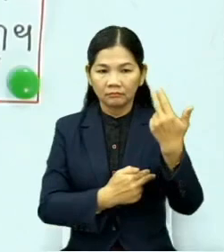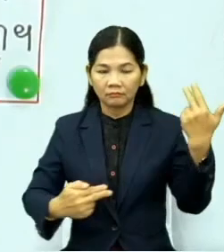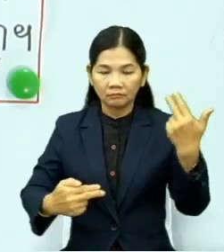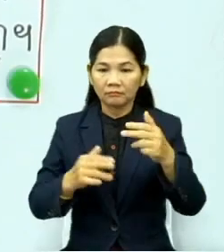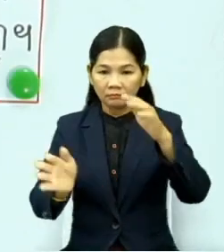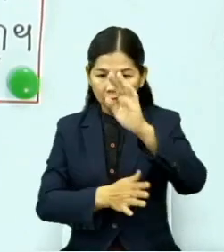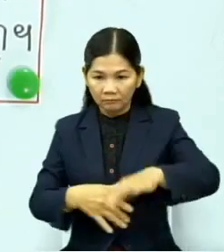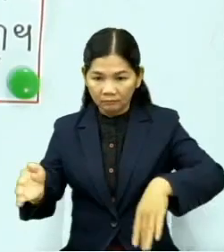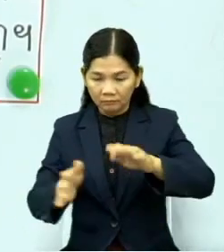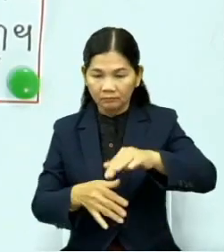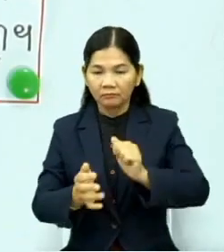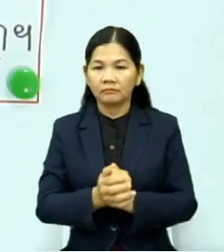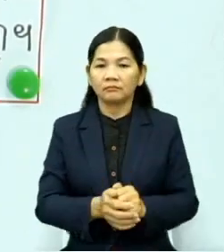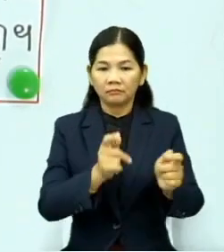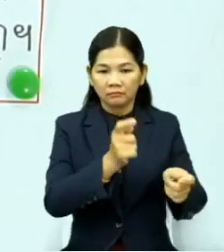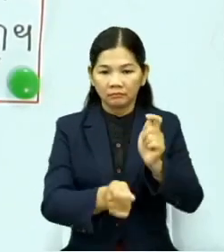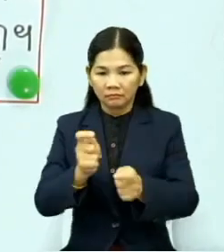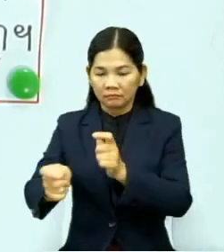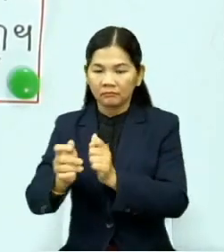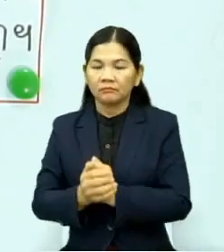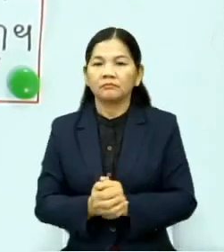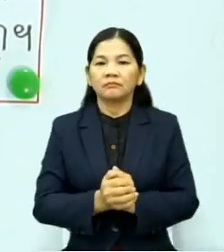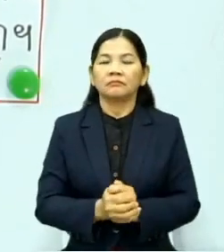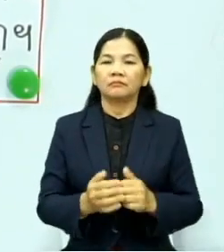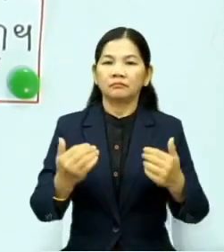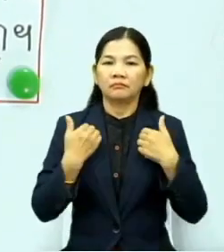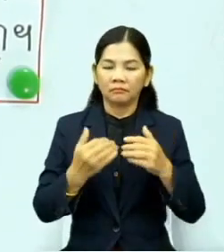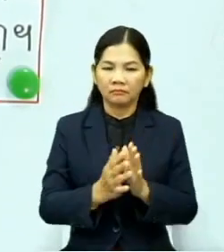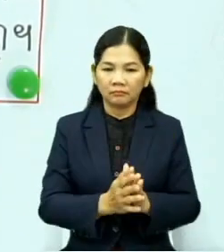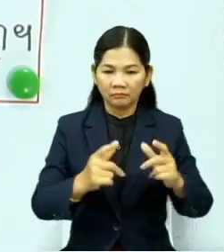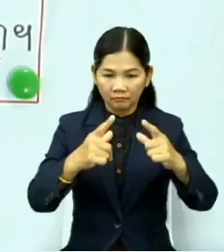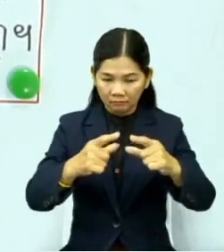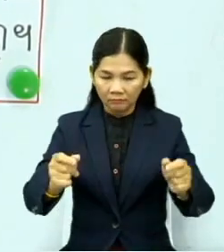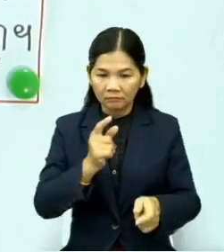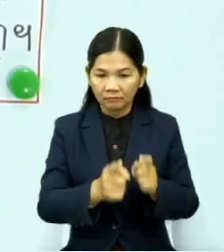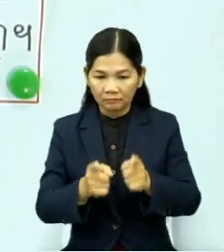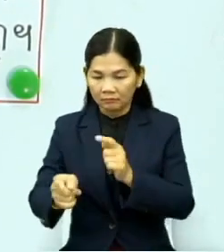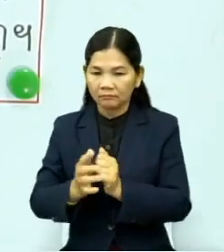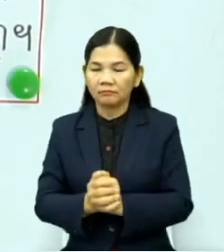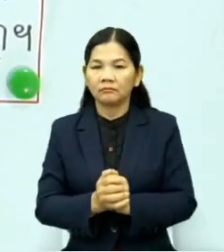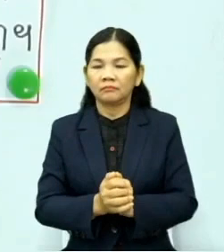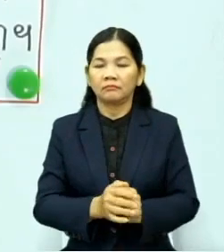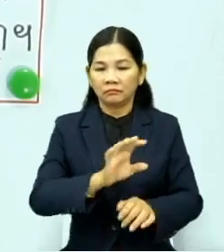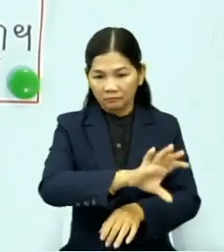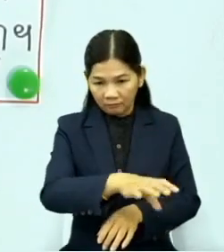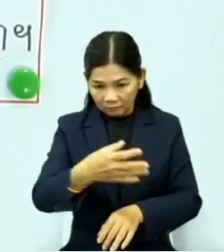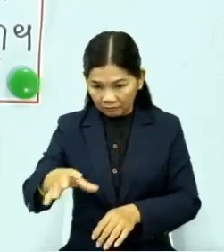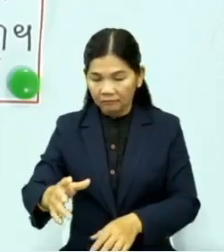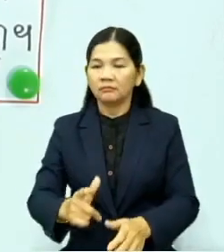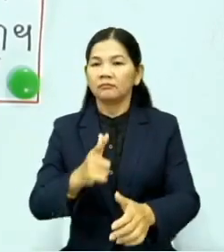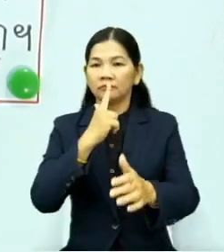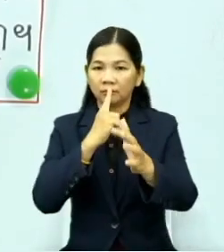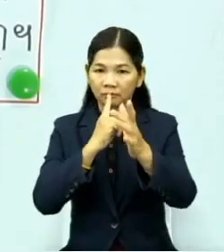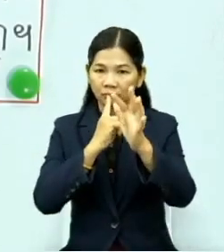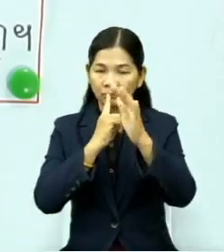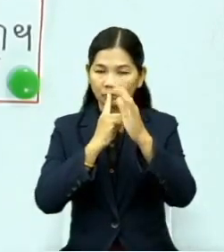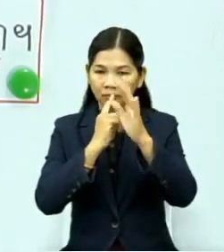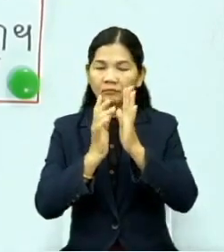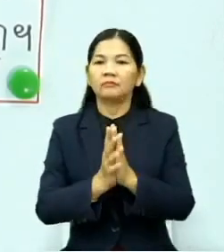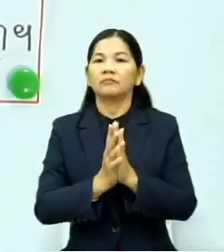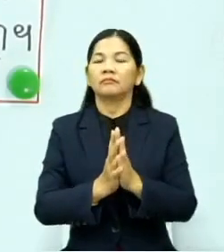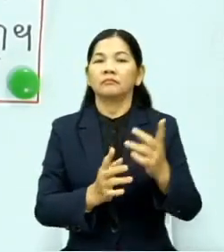sko ta khế khấm rô nít công cha sổ lái chạp